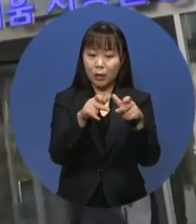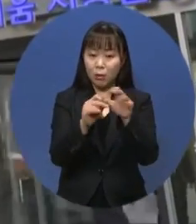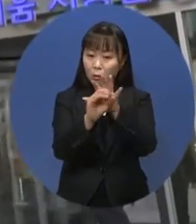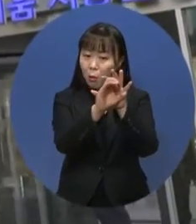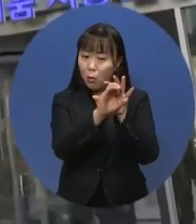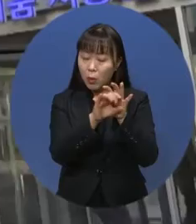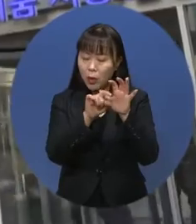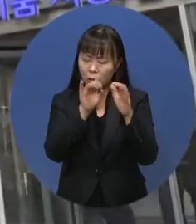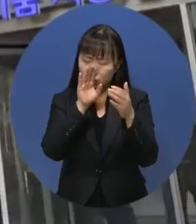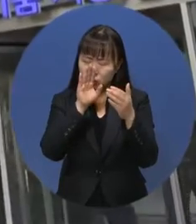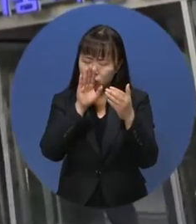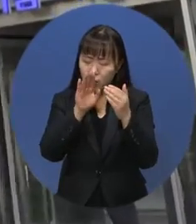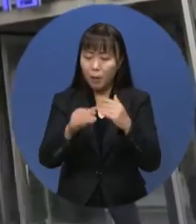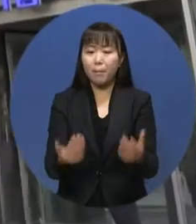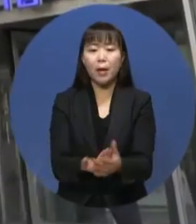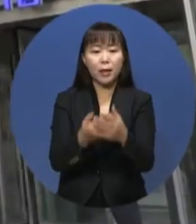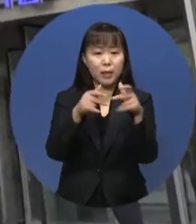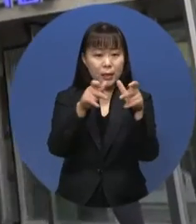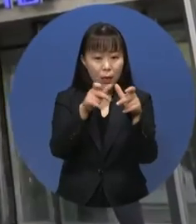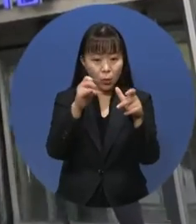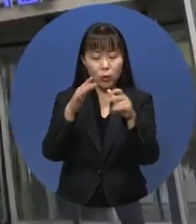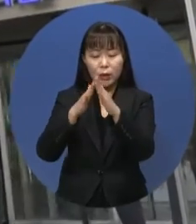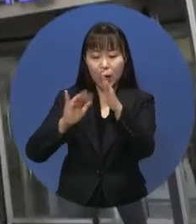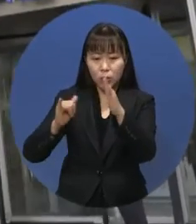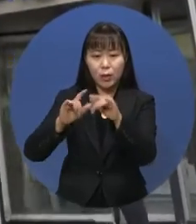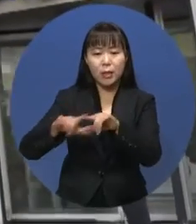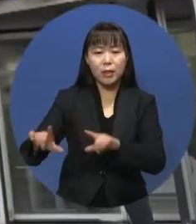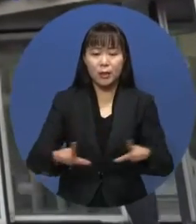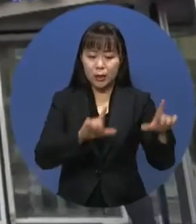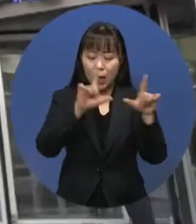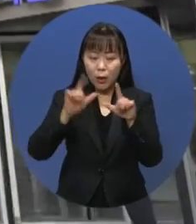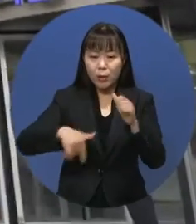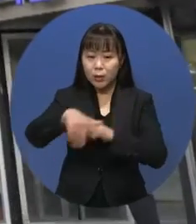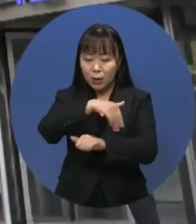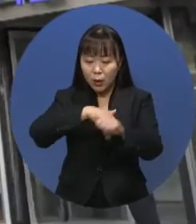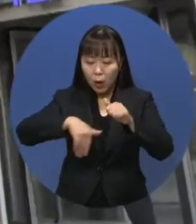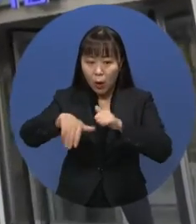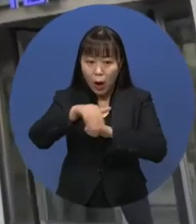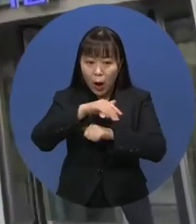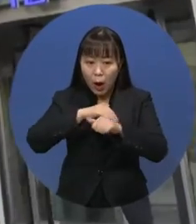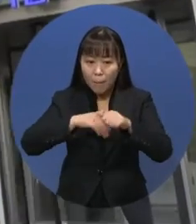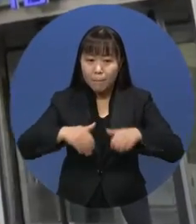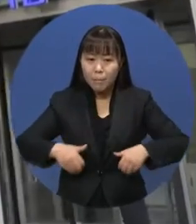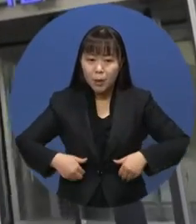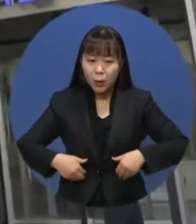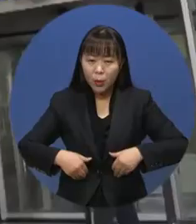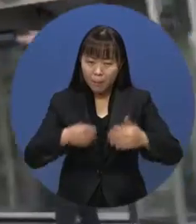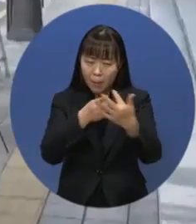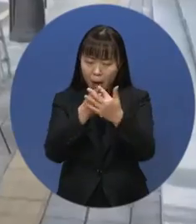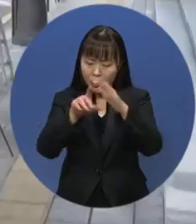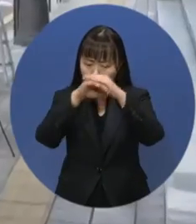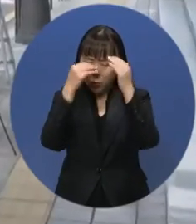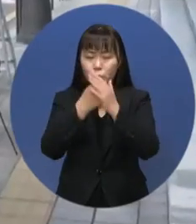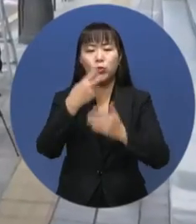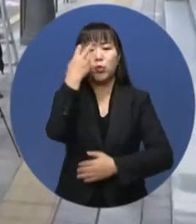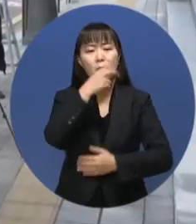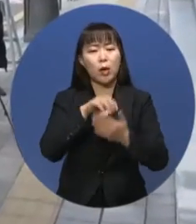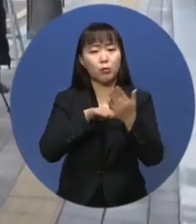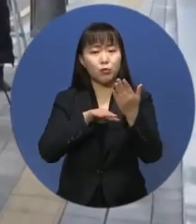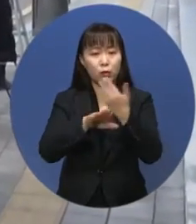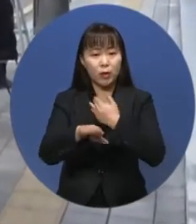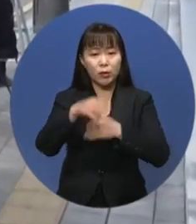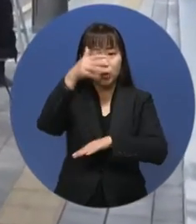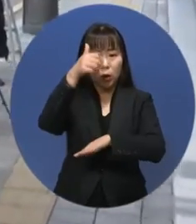코로나19 이후 발달장애인과 그 가족의 생활 실태와 필요를 파악하는 전수조사를 실시하고